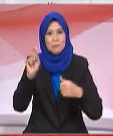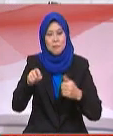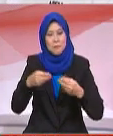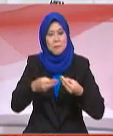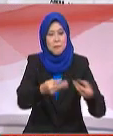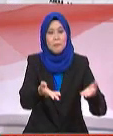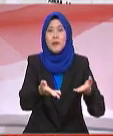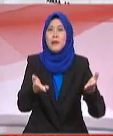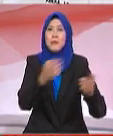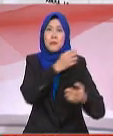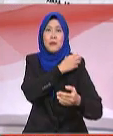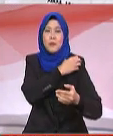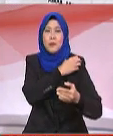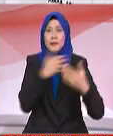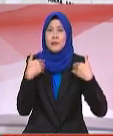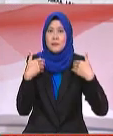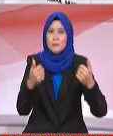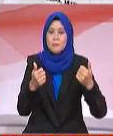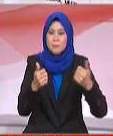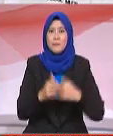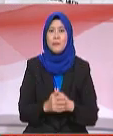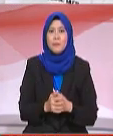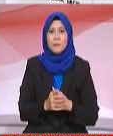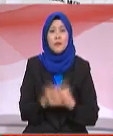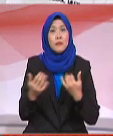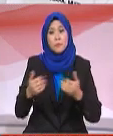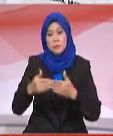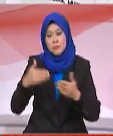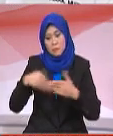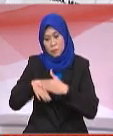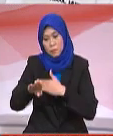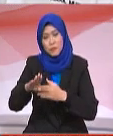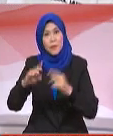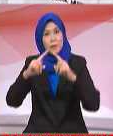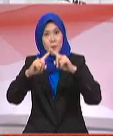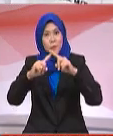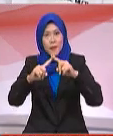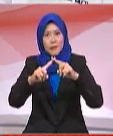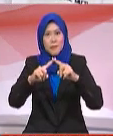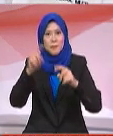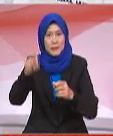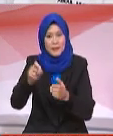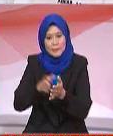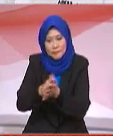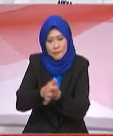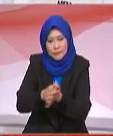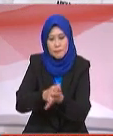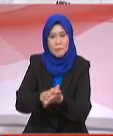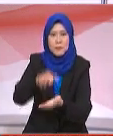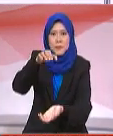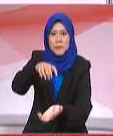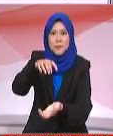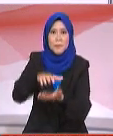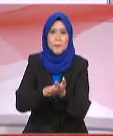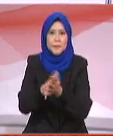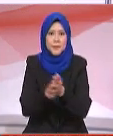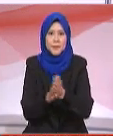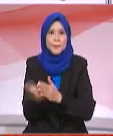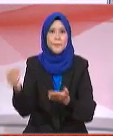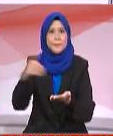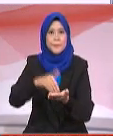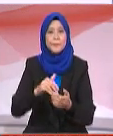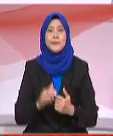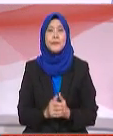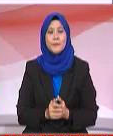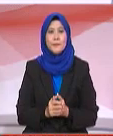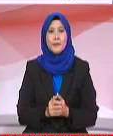sebelum mereka masuk ke dewan, mereka juga akan melakukan sanitasi tangan sekali lagi. Pihak